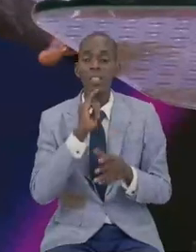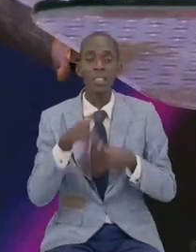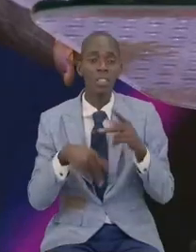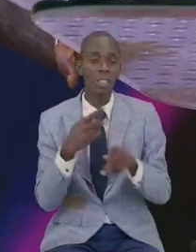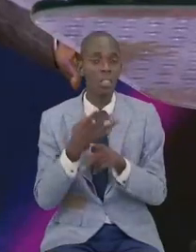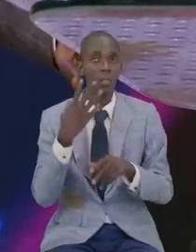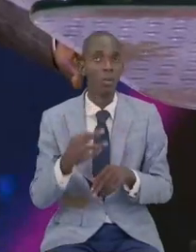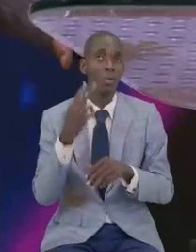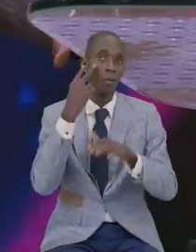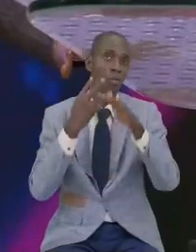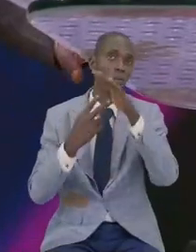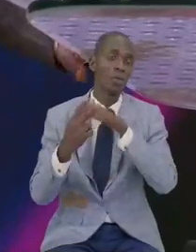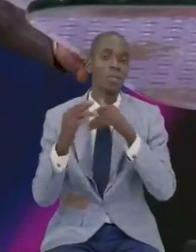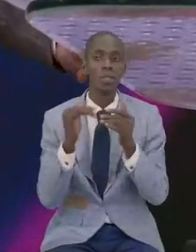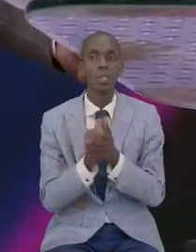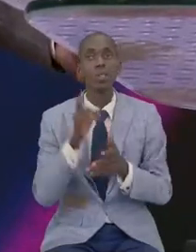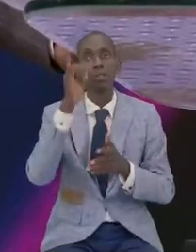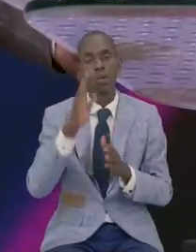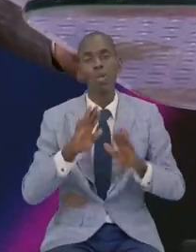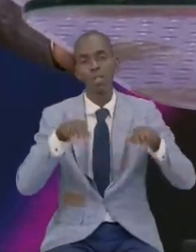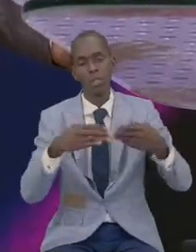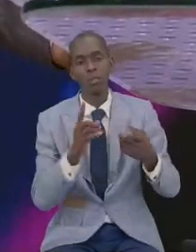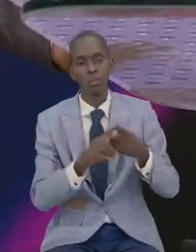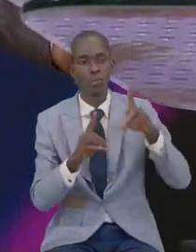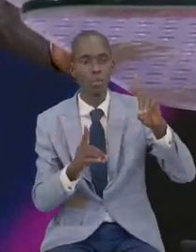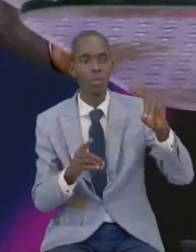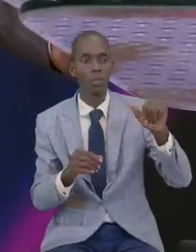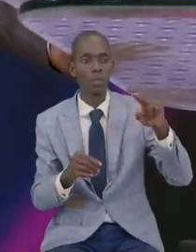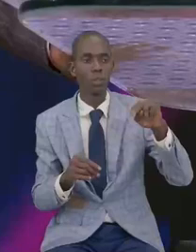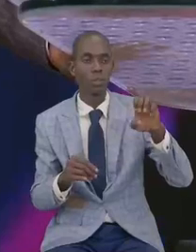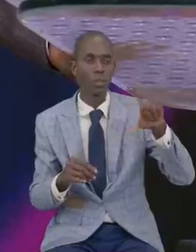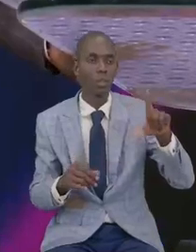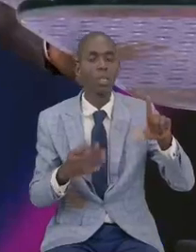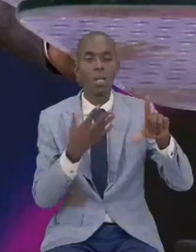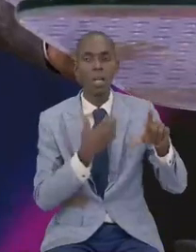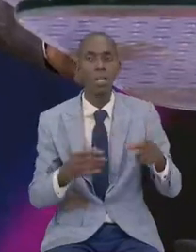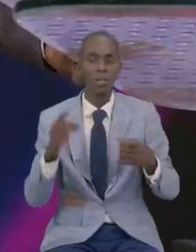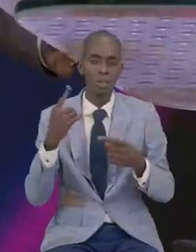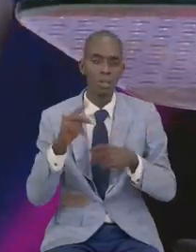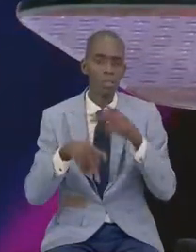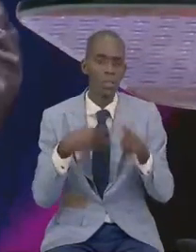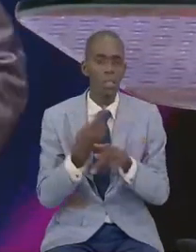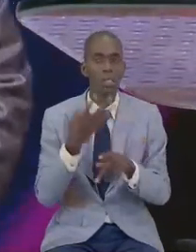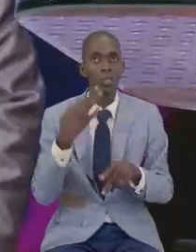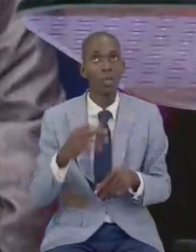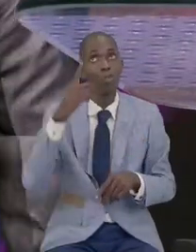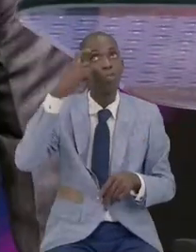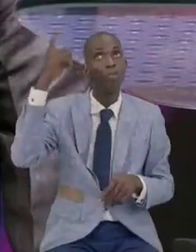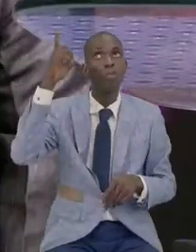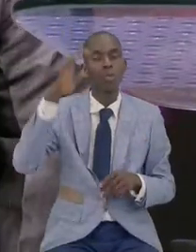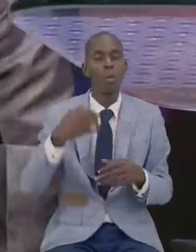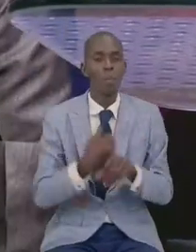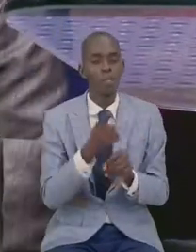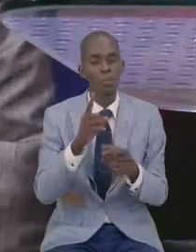C'est le genre de vision que Dieu a donné à Daniel. Ce sont les songes que Dieu a fait interpréter à